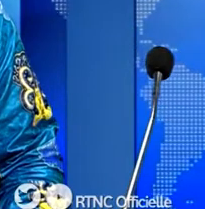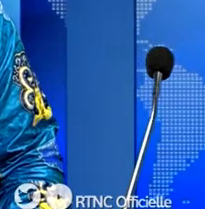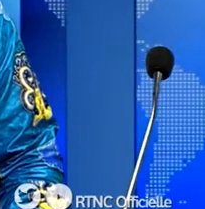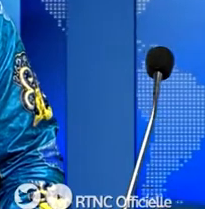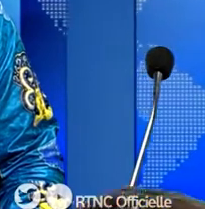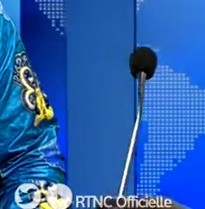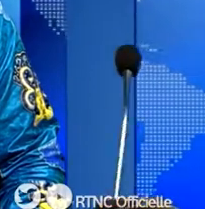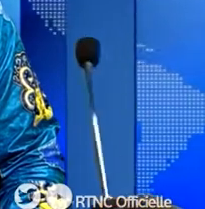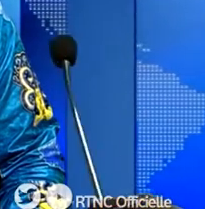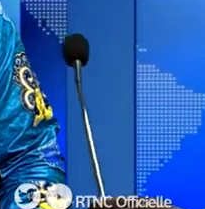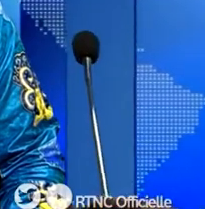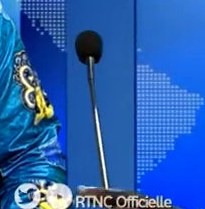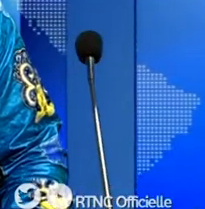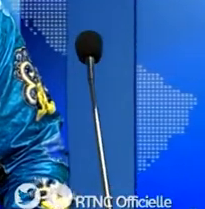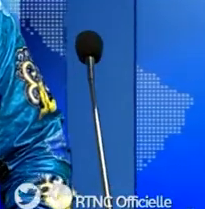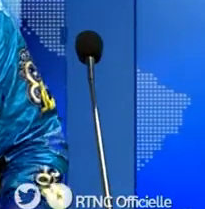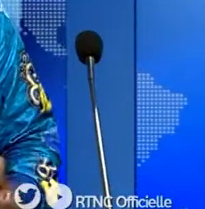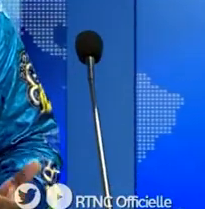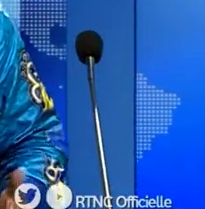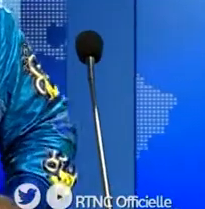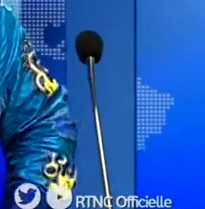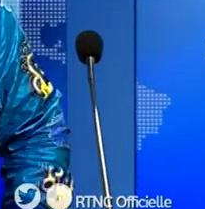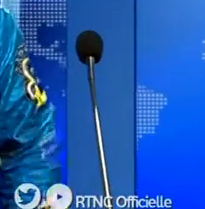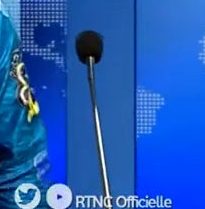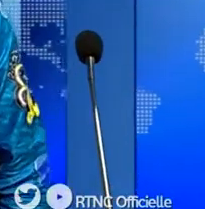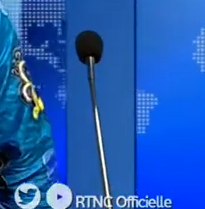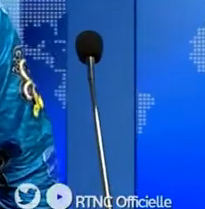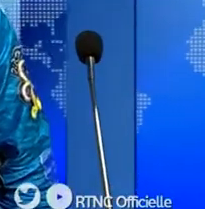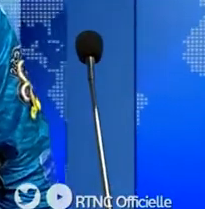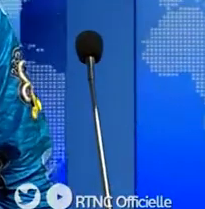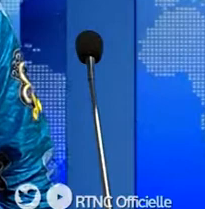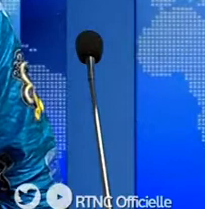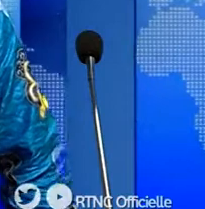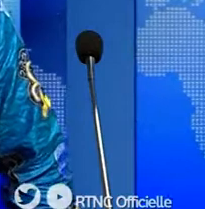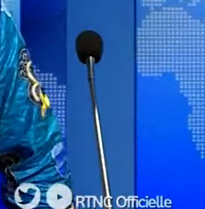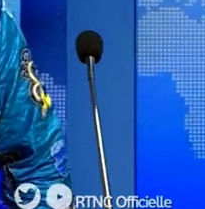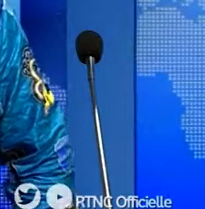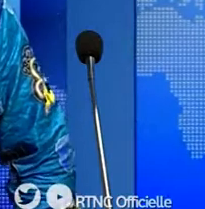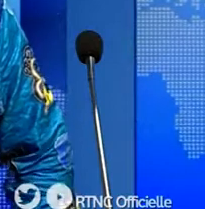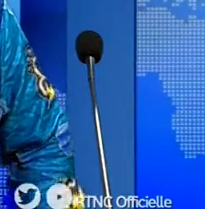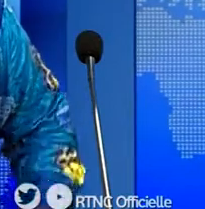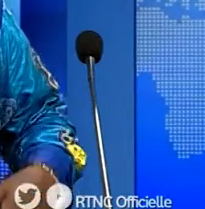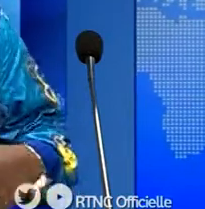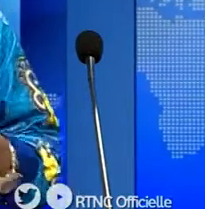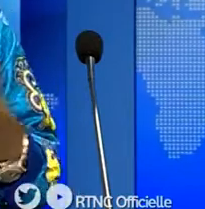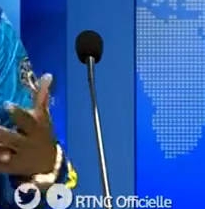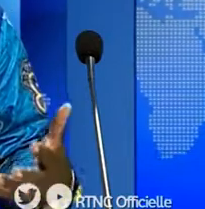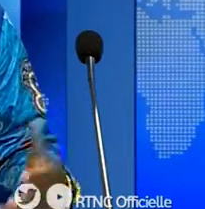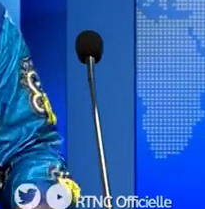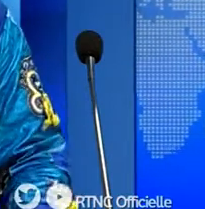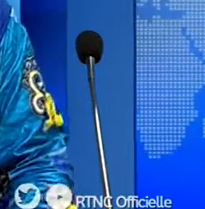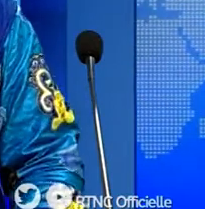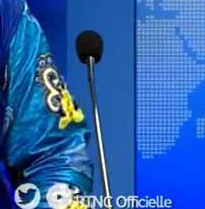impossible, compte tenu du contexte de coronavirus, avec le confinement qu'il y a, d'avoir une réunion